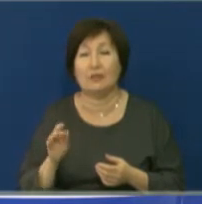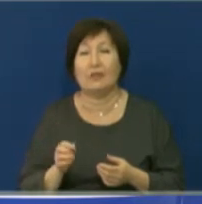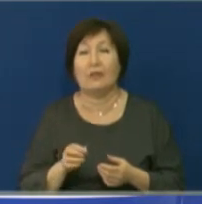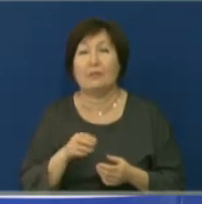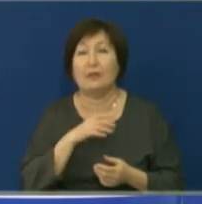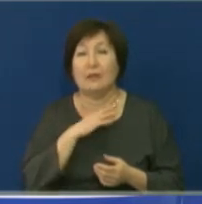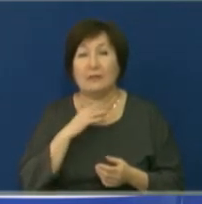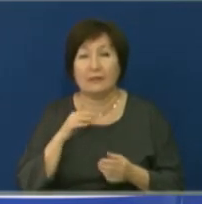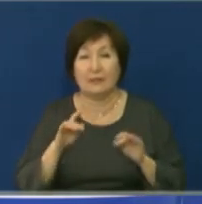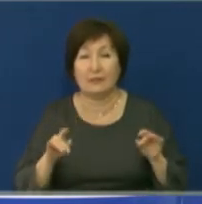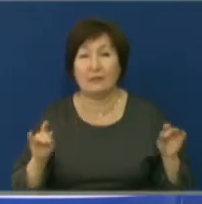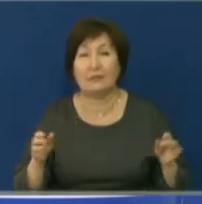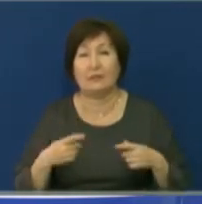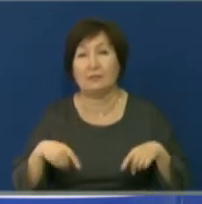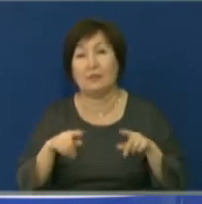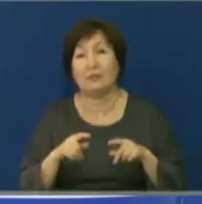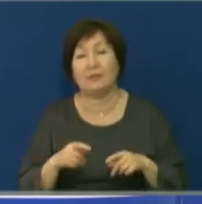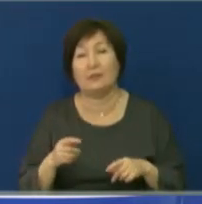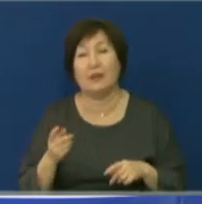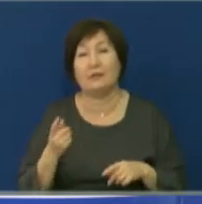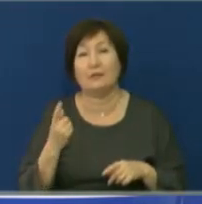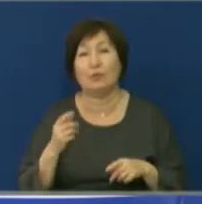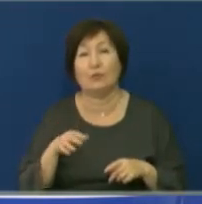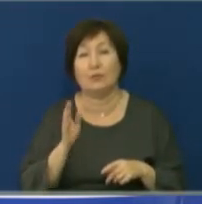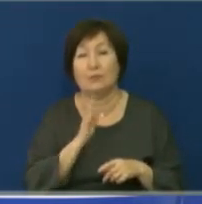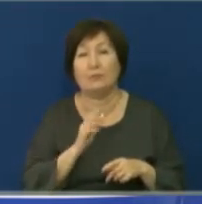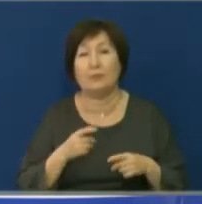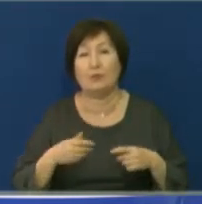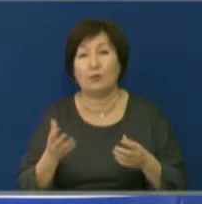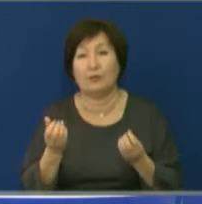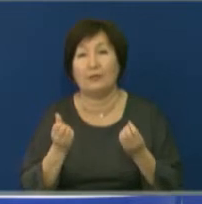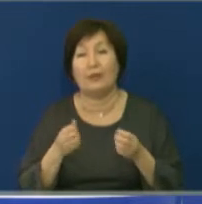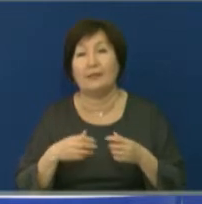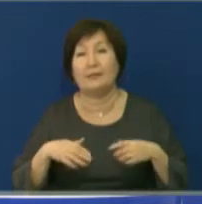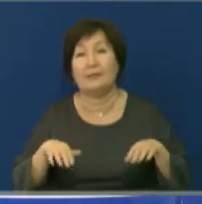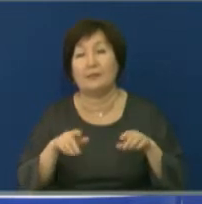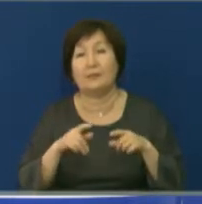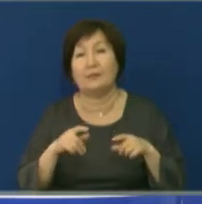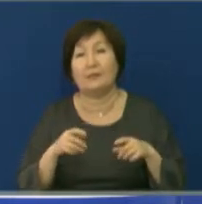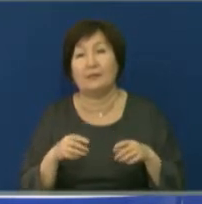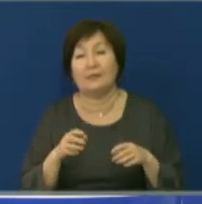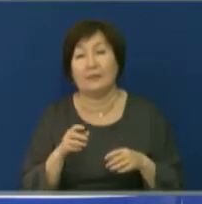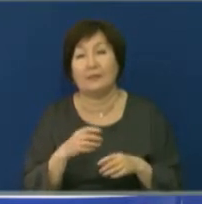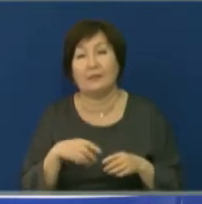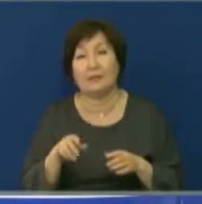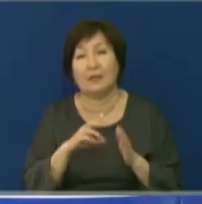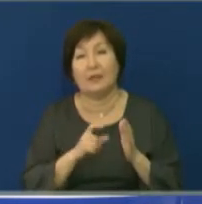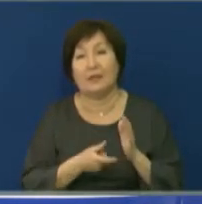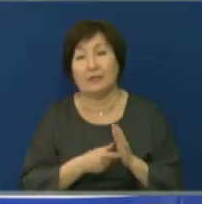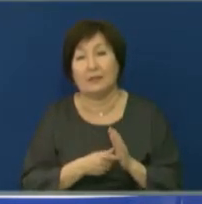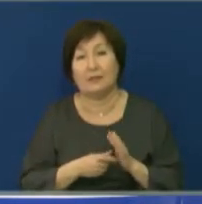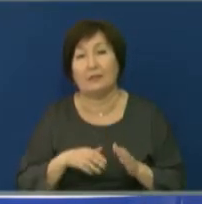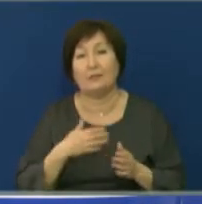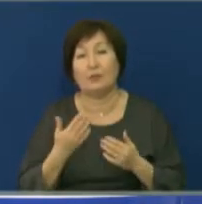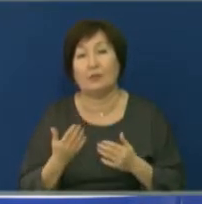2021 года этот показатель составит 1125 семей. В настоящее время по области в эксплуатацию сдано